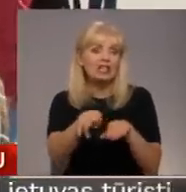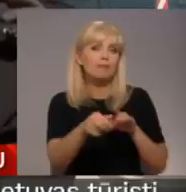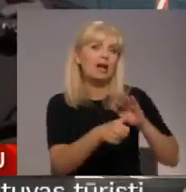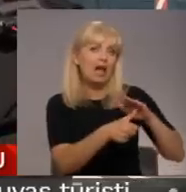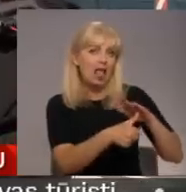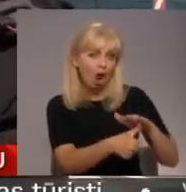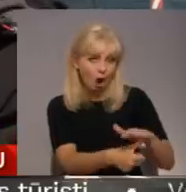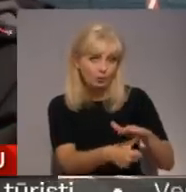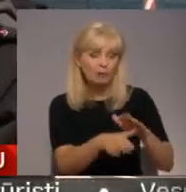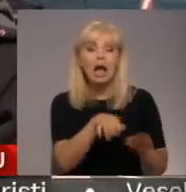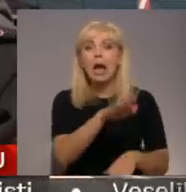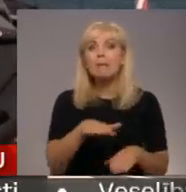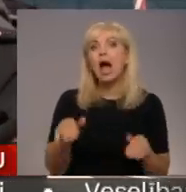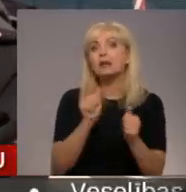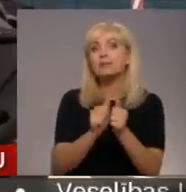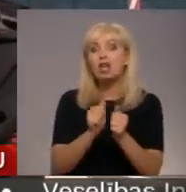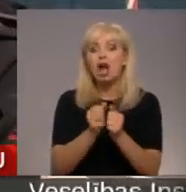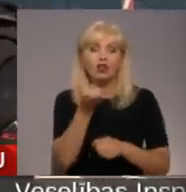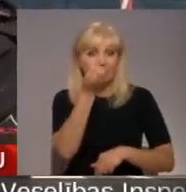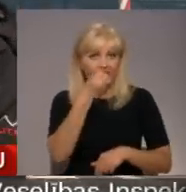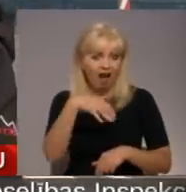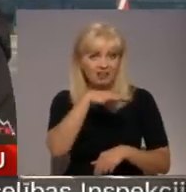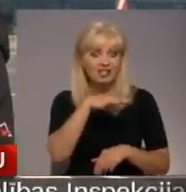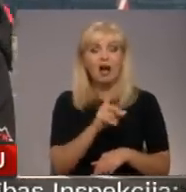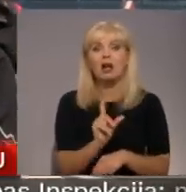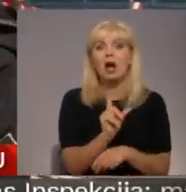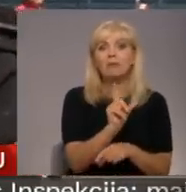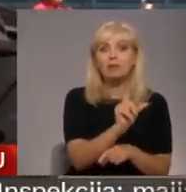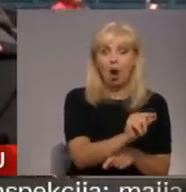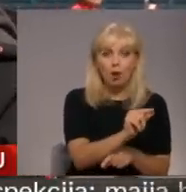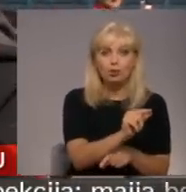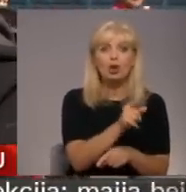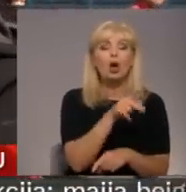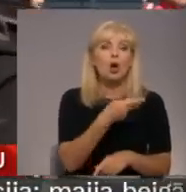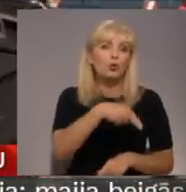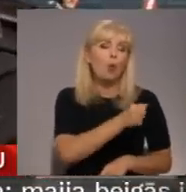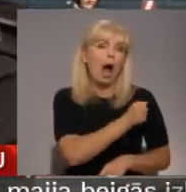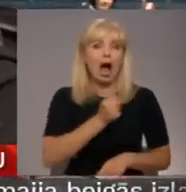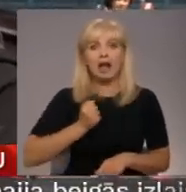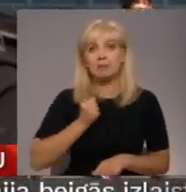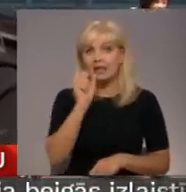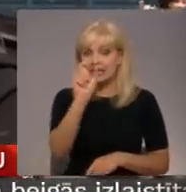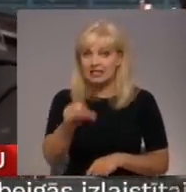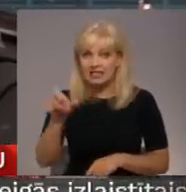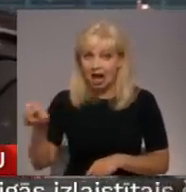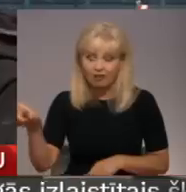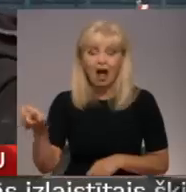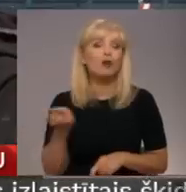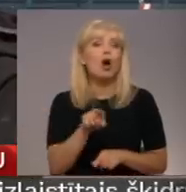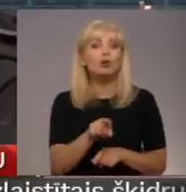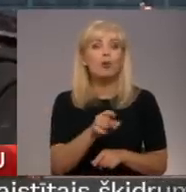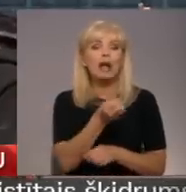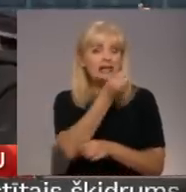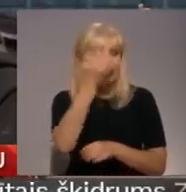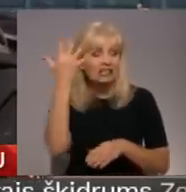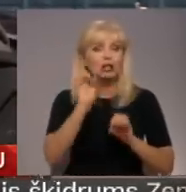helikopteram. Bērniem bieži uz dārziņu arī brauc no armijas cilvēki, un tad viņiem mums